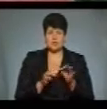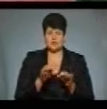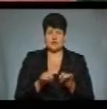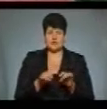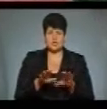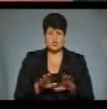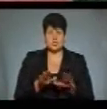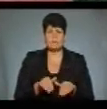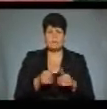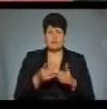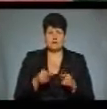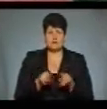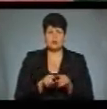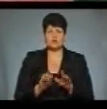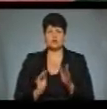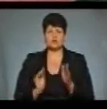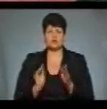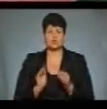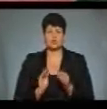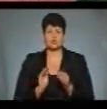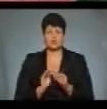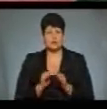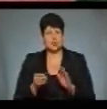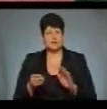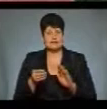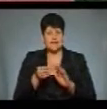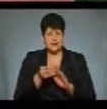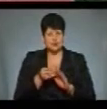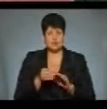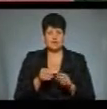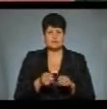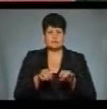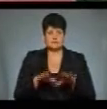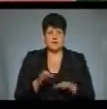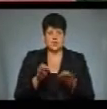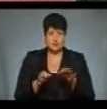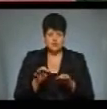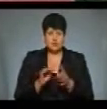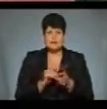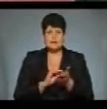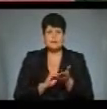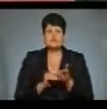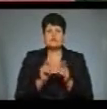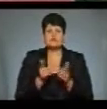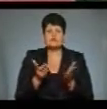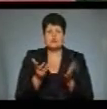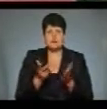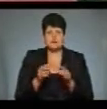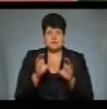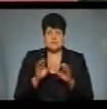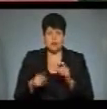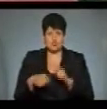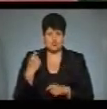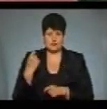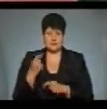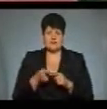подано також додаток, це є ухвала судова, і вказано, згідно якої, яка стаття саме порушена. Це саме